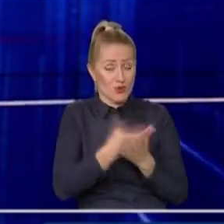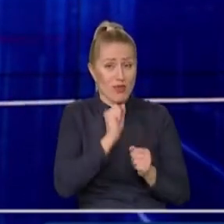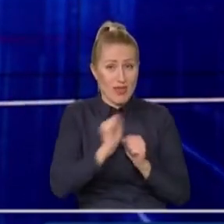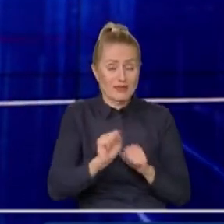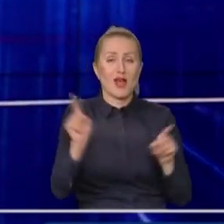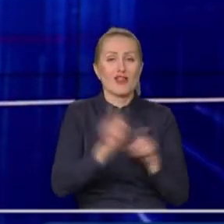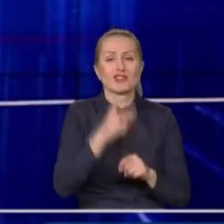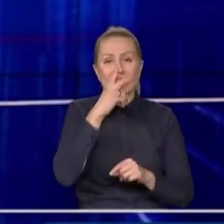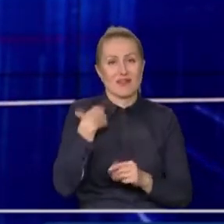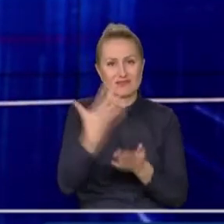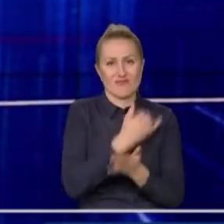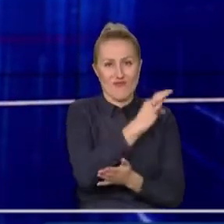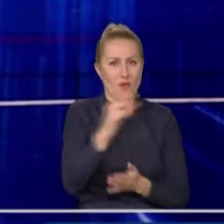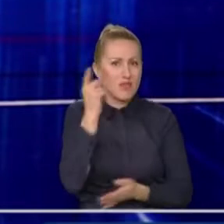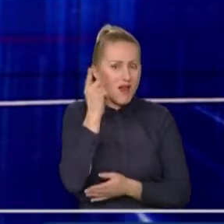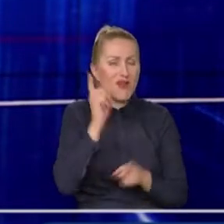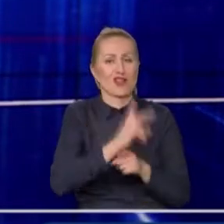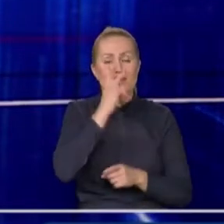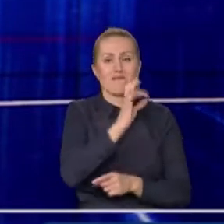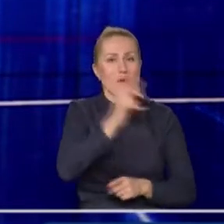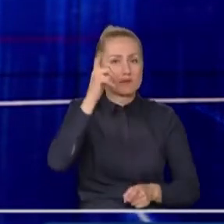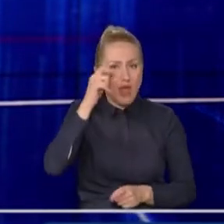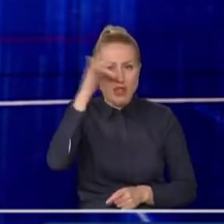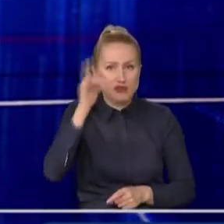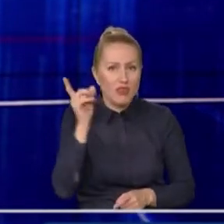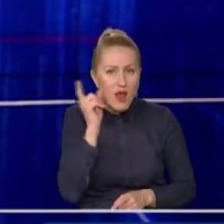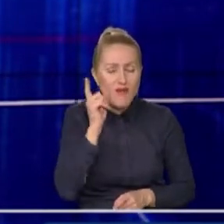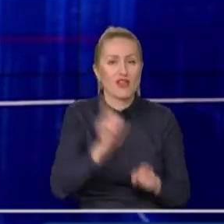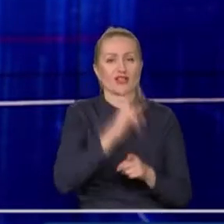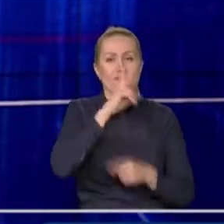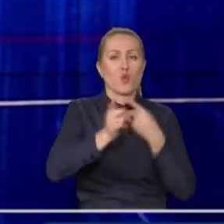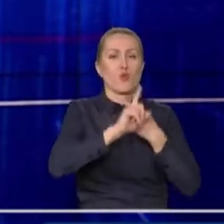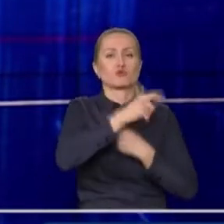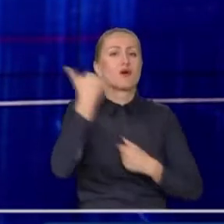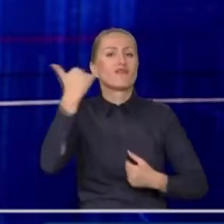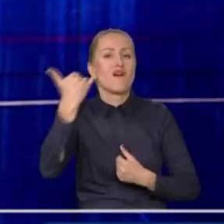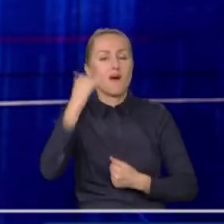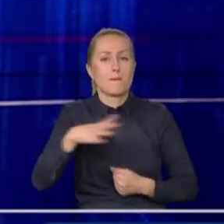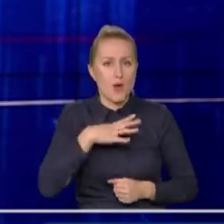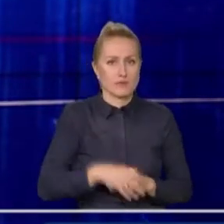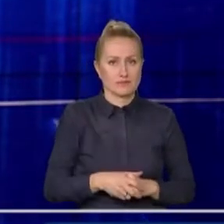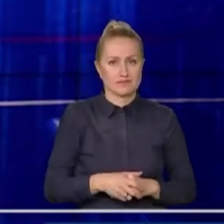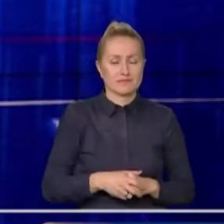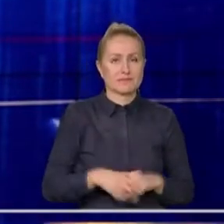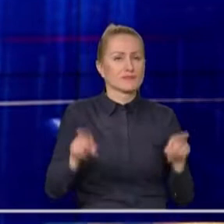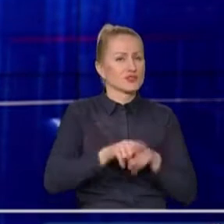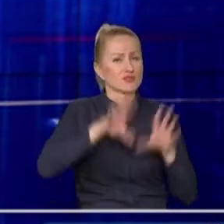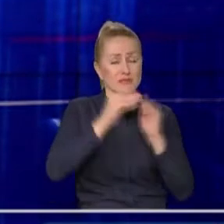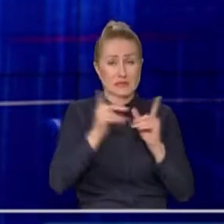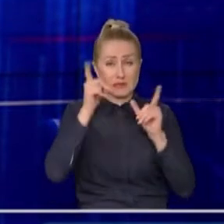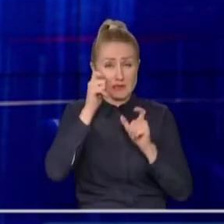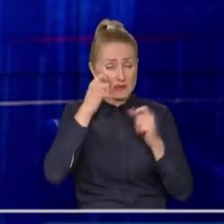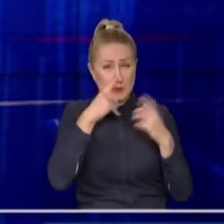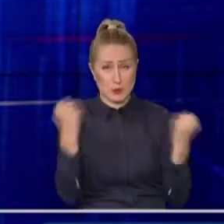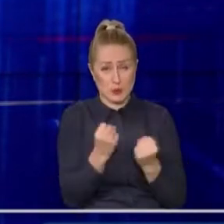Mamy telefony tych osób, mamy zdjęcia tych osób, mamy numery, z którymi się łączyły te osoby. Mamy szokujące